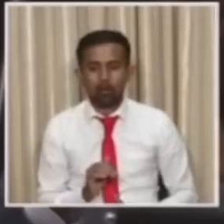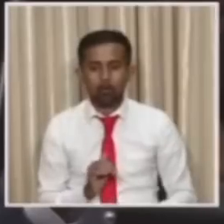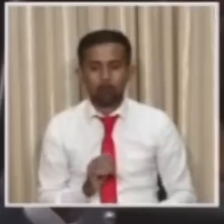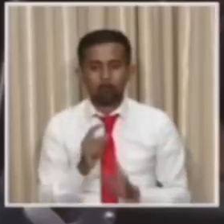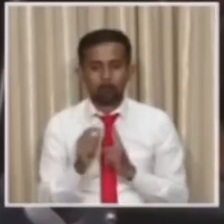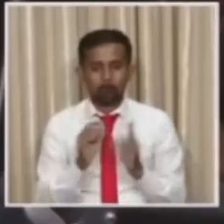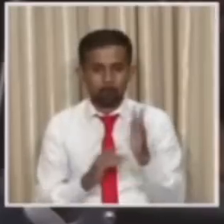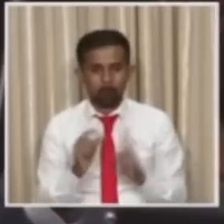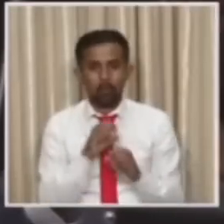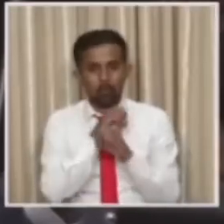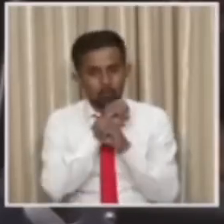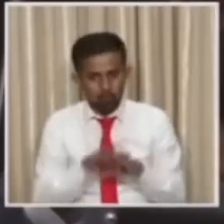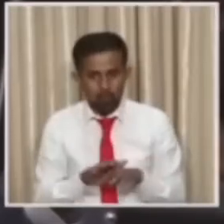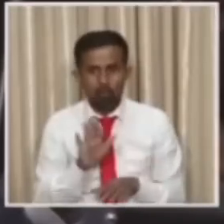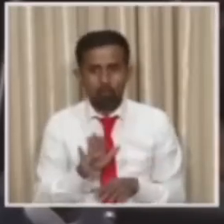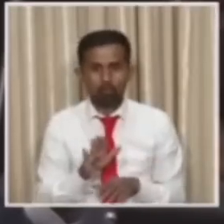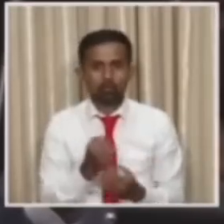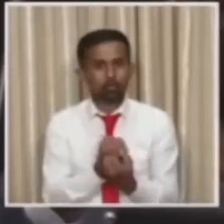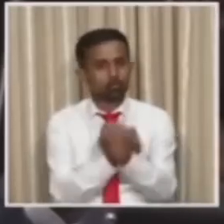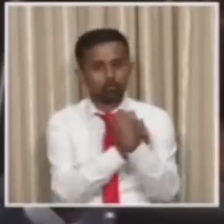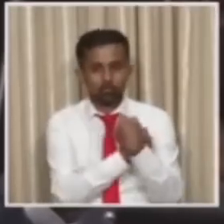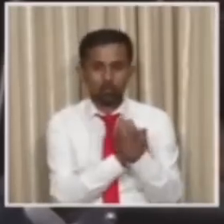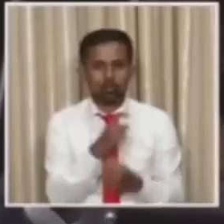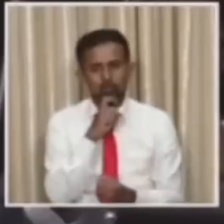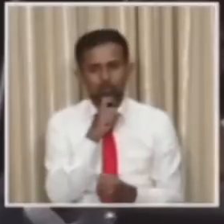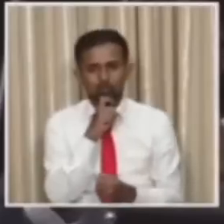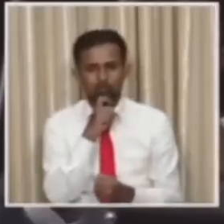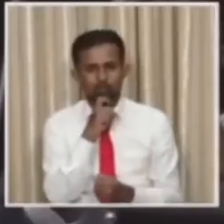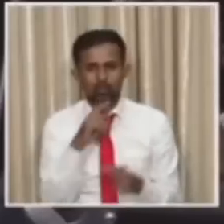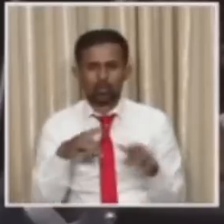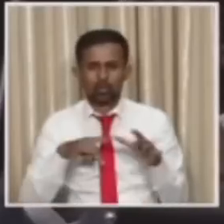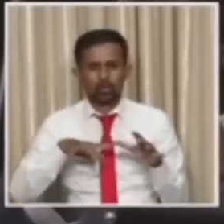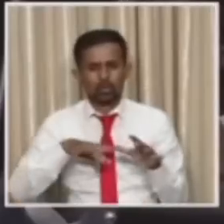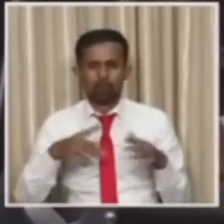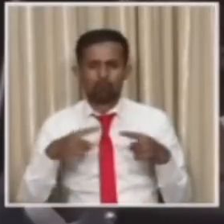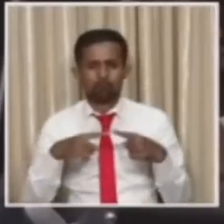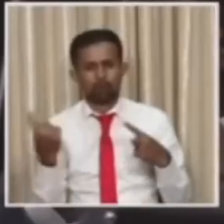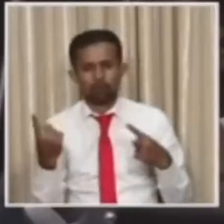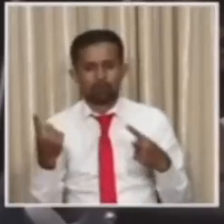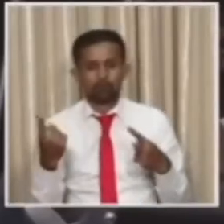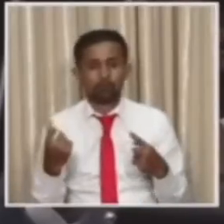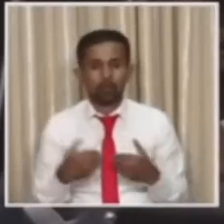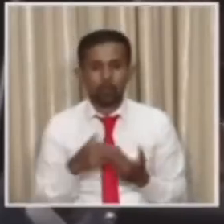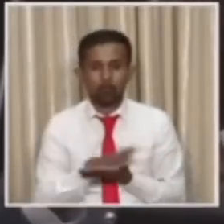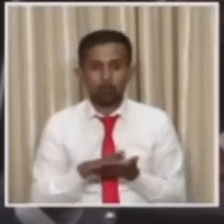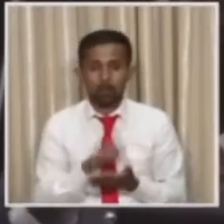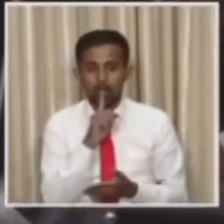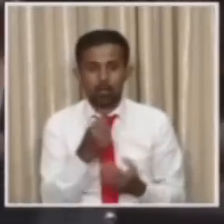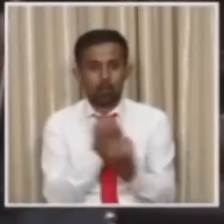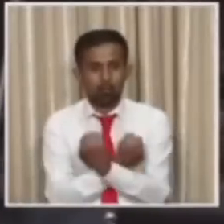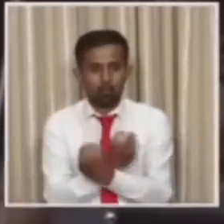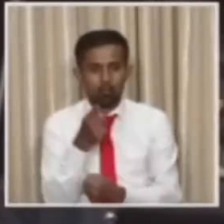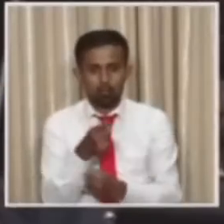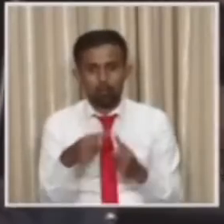මන්ත්‍රීවරුන්ටත් විනයක් තියෙන්න ඕන. ඉතින් දැන් ඇරස් කරා නම් ඒක උසාවියෙන් සමාලාට අපදේ. ඒක වෙනම කතන්දරයක්. හැබැයි අපි පැහැදිලිව කියන්න ඕන පොලිසියට